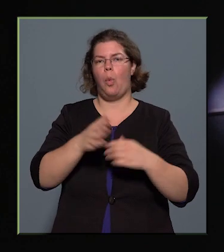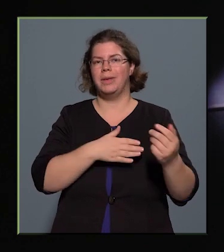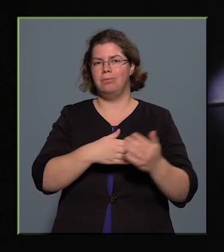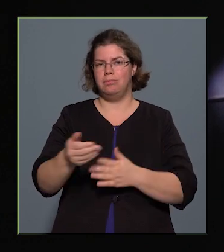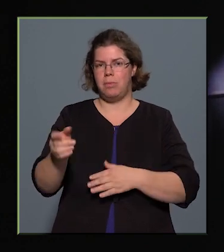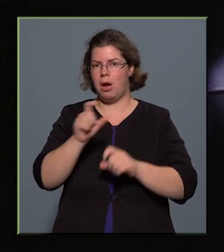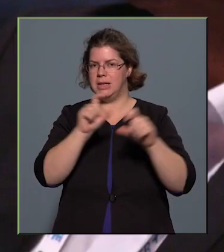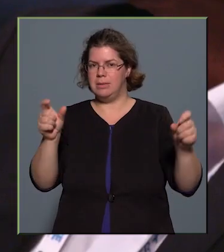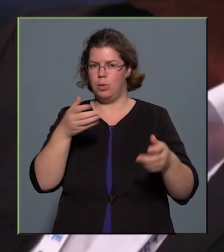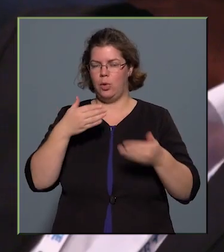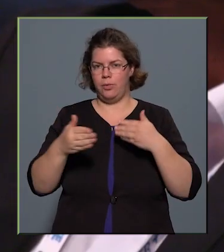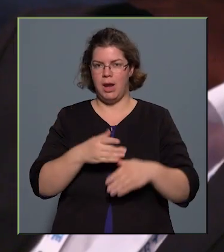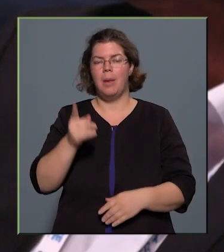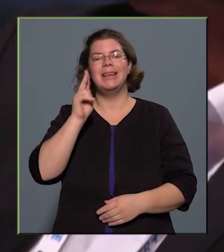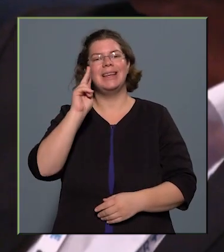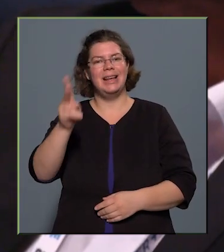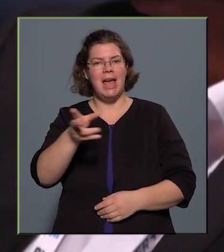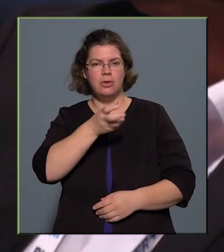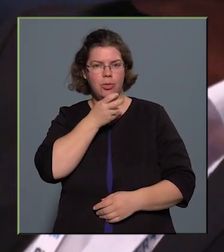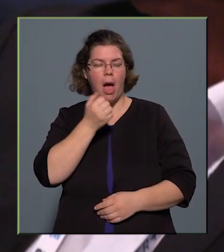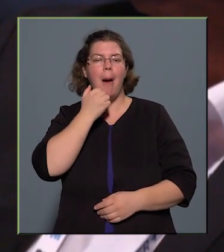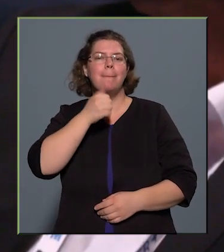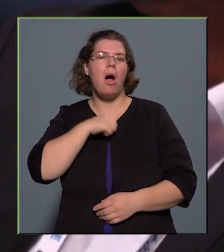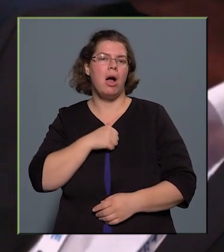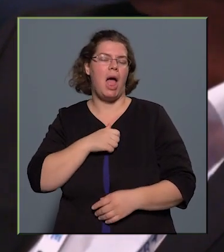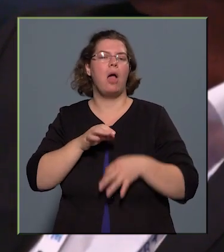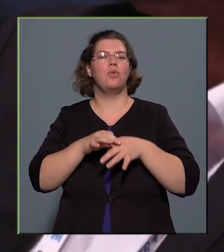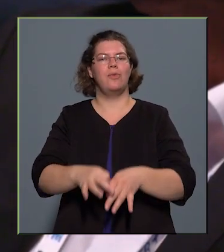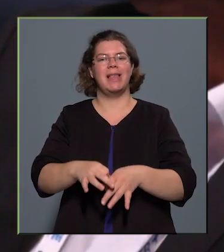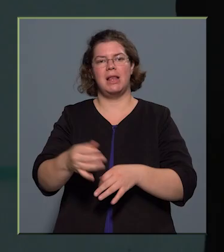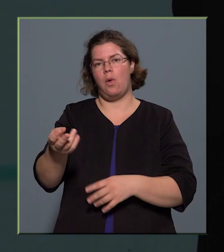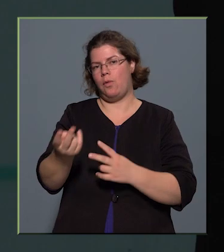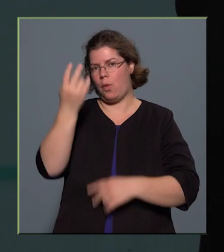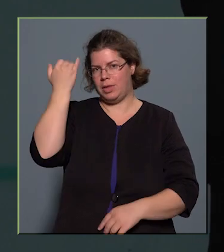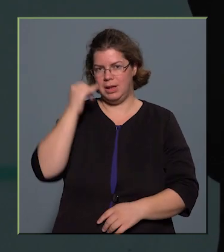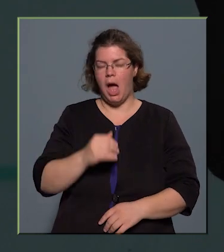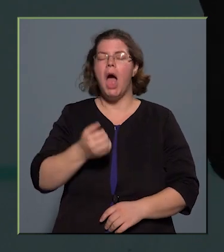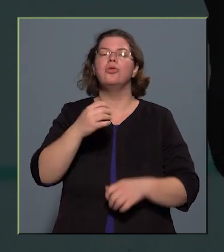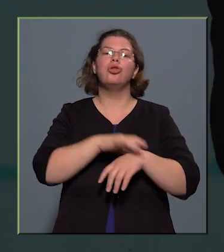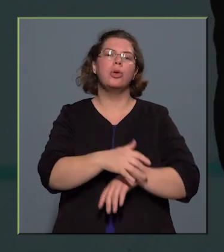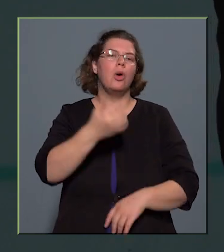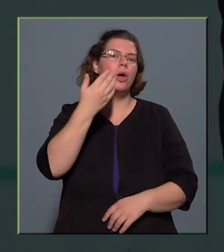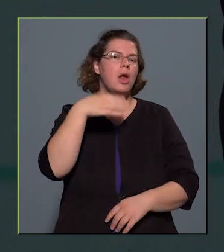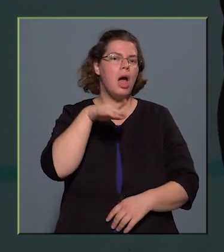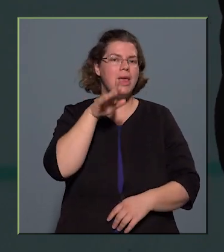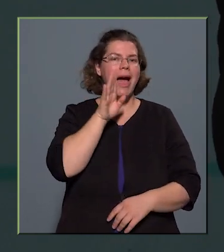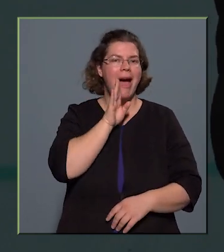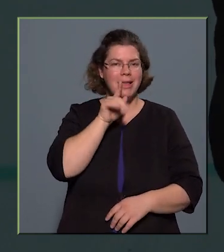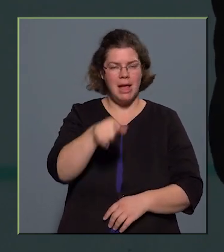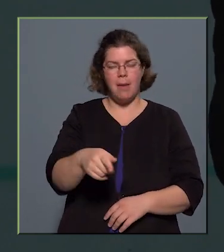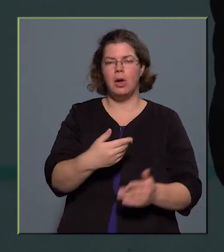konferencia, amelyet Kilián Csaba, a MAGE ügyvezető főtitkára, és dr. Nagy Ádám, a Gazdaságfejlesztési